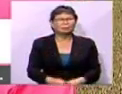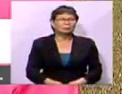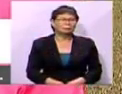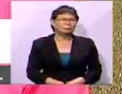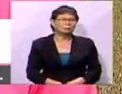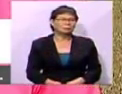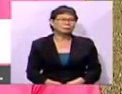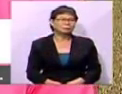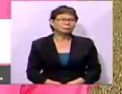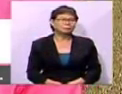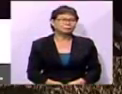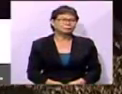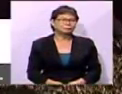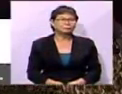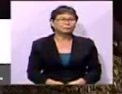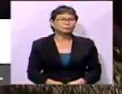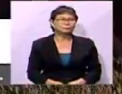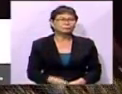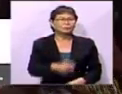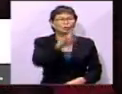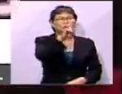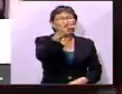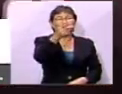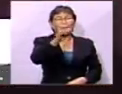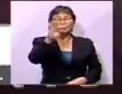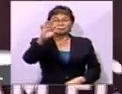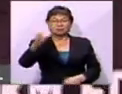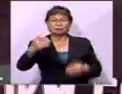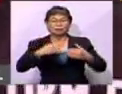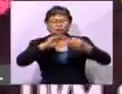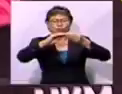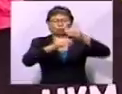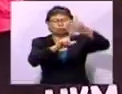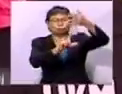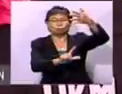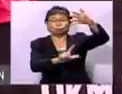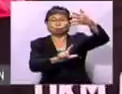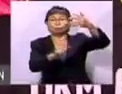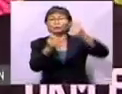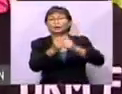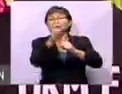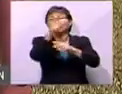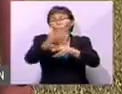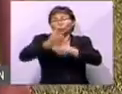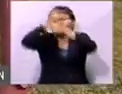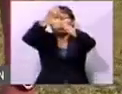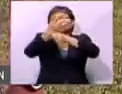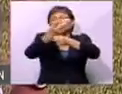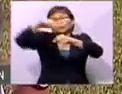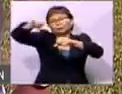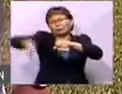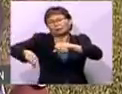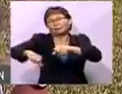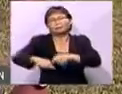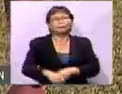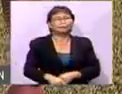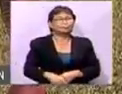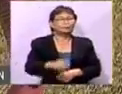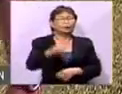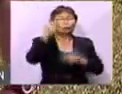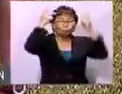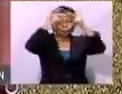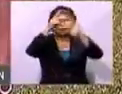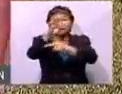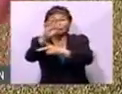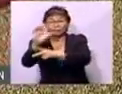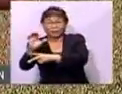pada perlawanan seterusnya. UKMFC kini menghuni tangga ketujuh dengan satu kemenangan, dua kalah. Manakala Marsera Kuantan